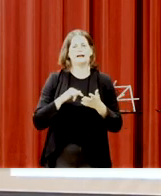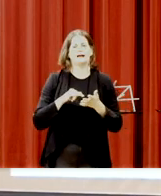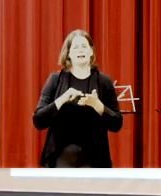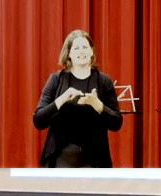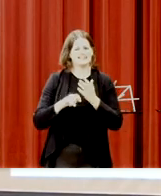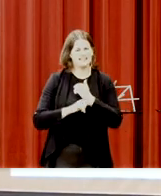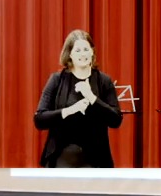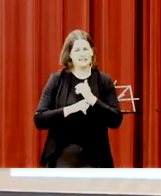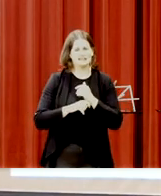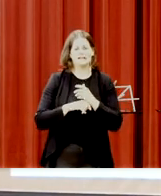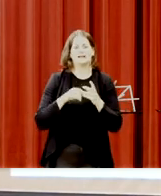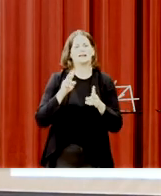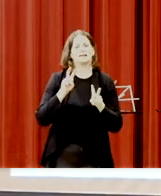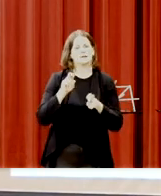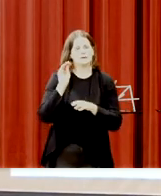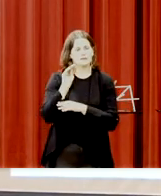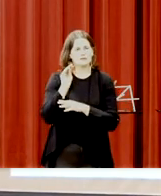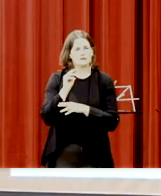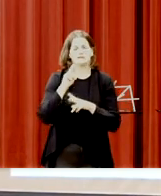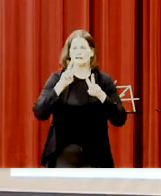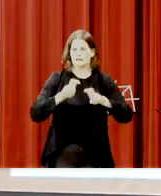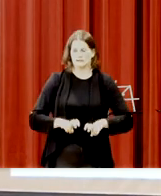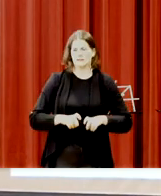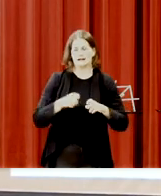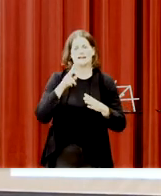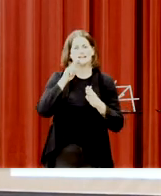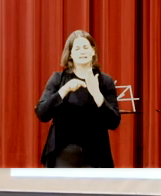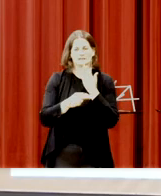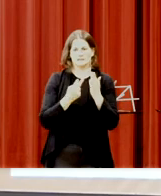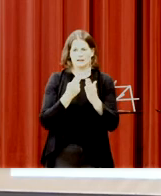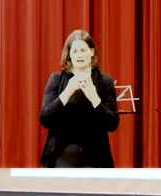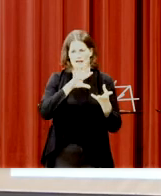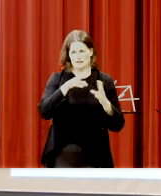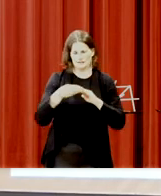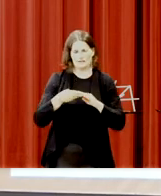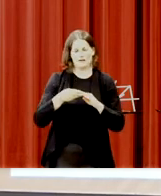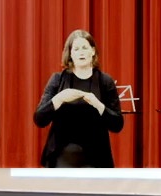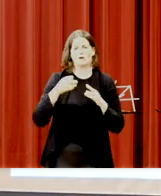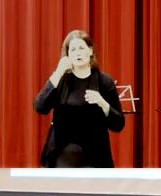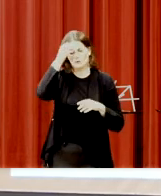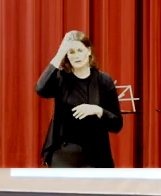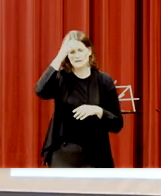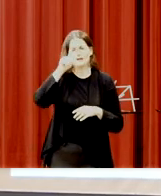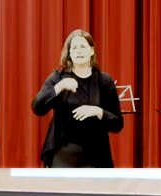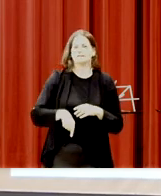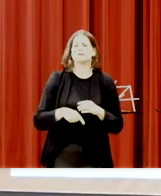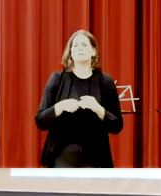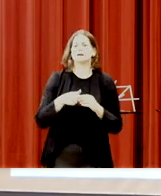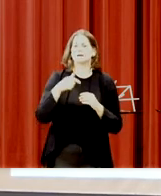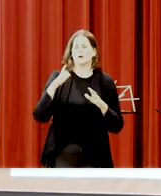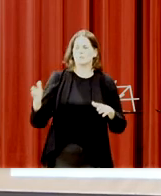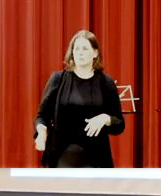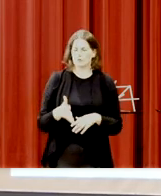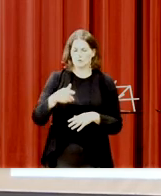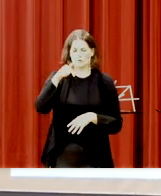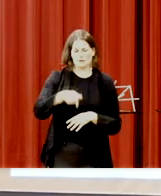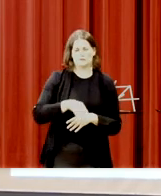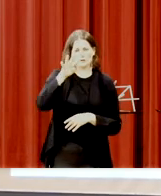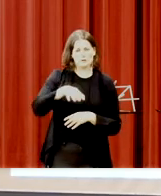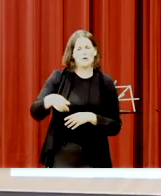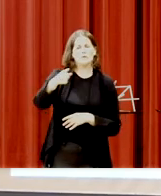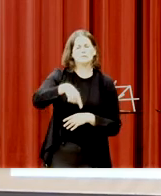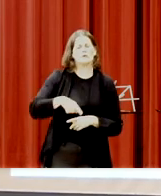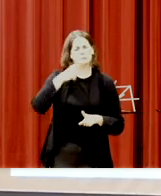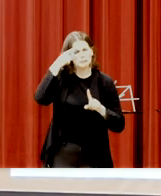sud de Catalunya, consolidant-vos com un referent internacional en àmbits com la química, l'energia, la nutrició, la salut, el